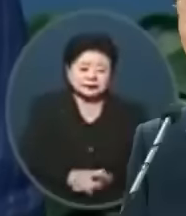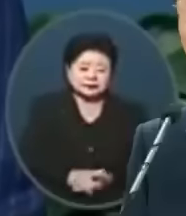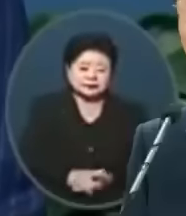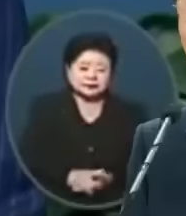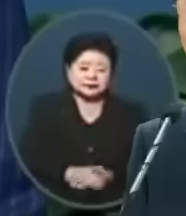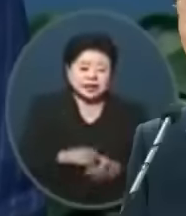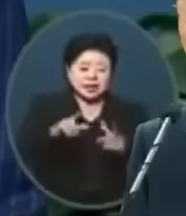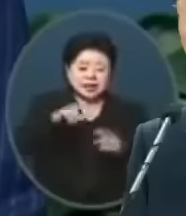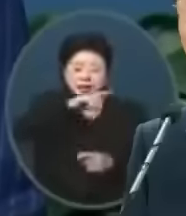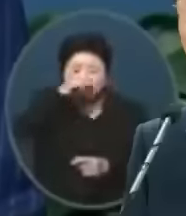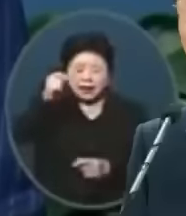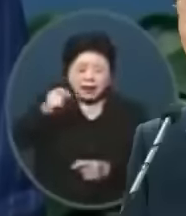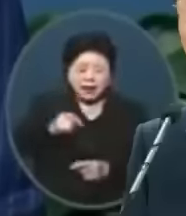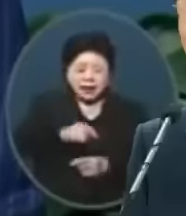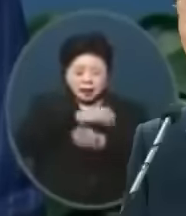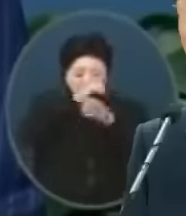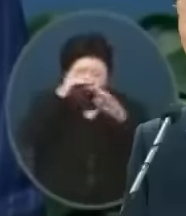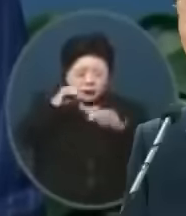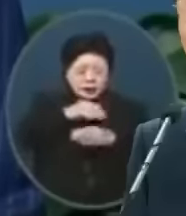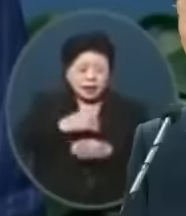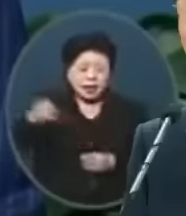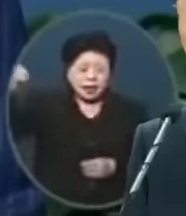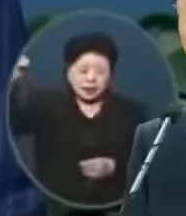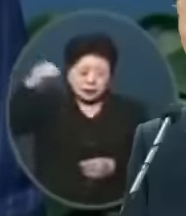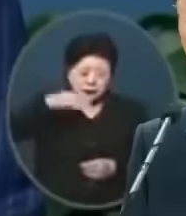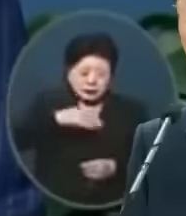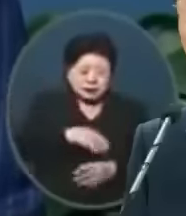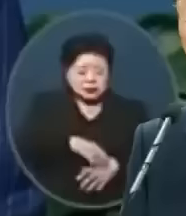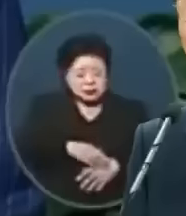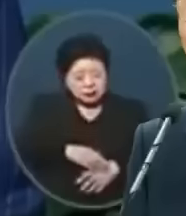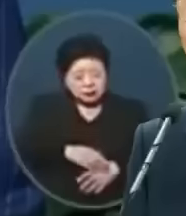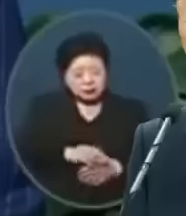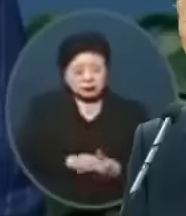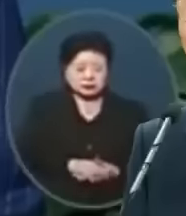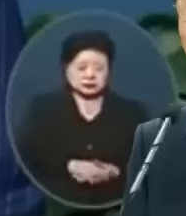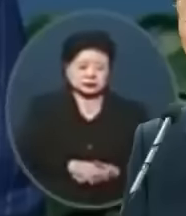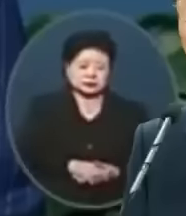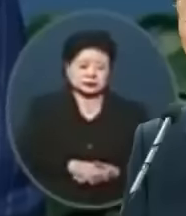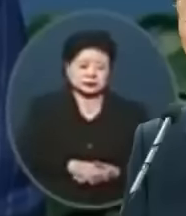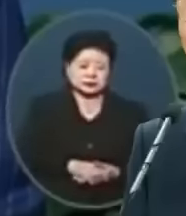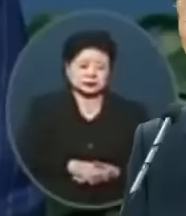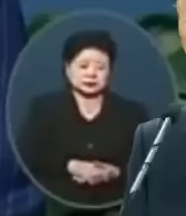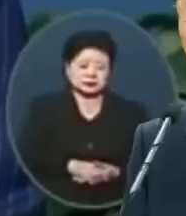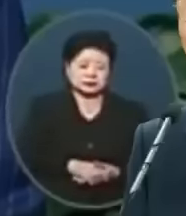해와 달과 별들이 다 빛을 거두었다고 했어.